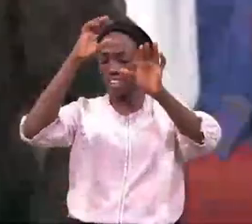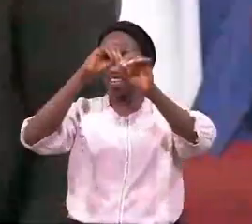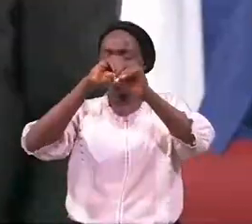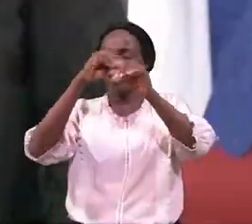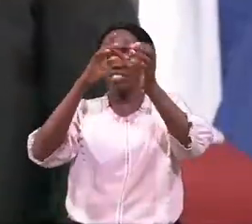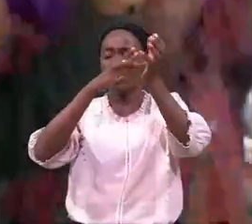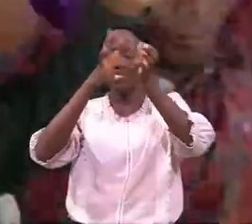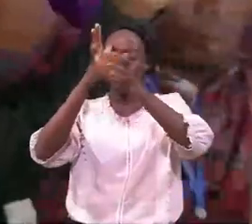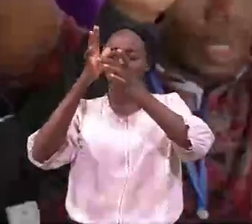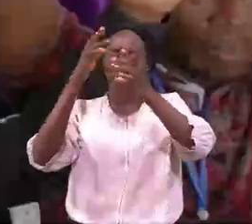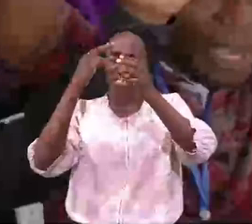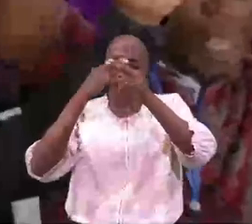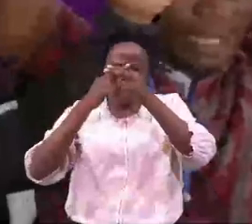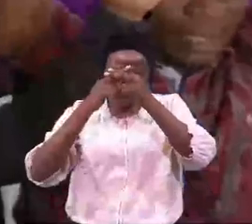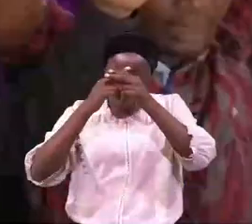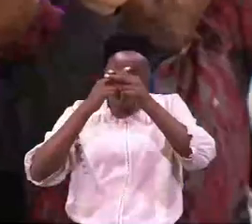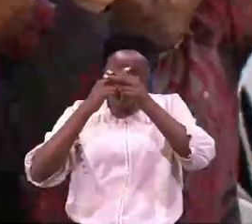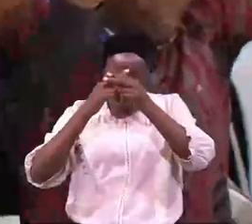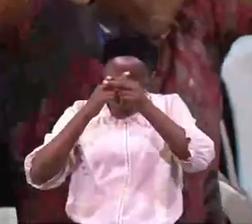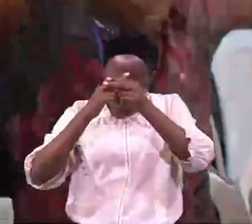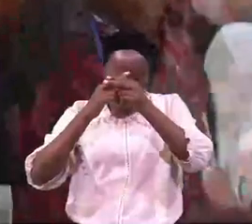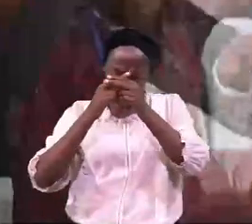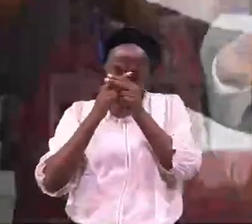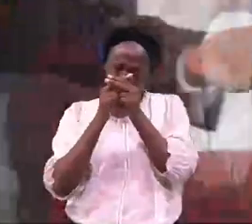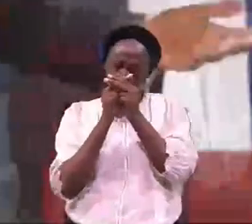Père, au nom de Jésus.